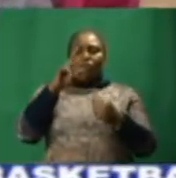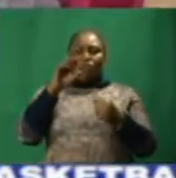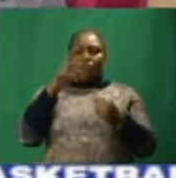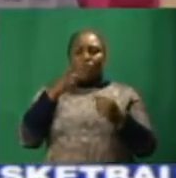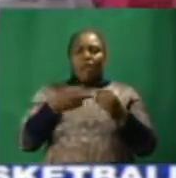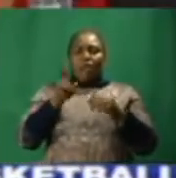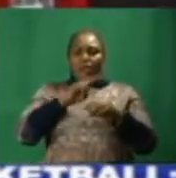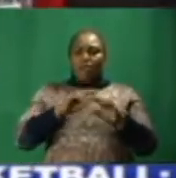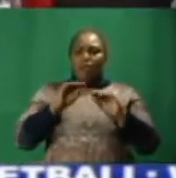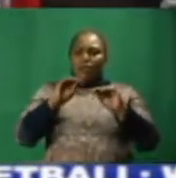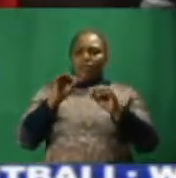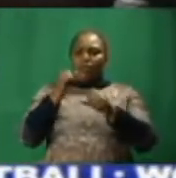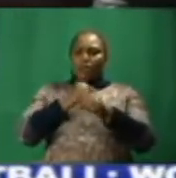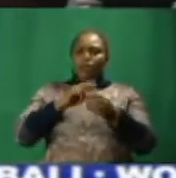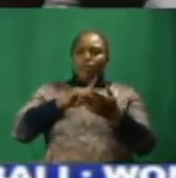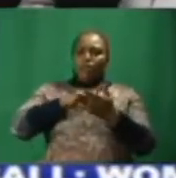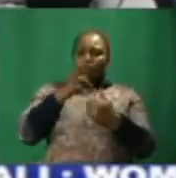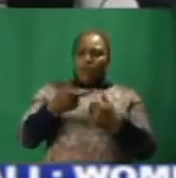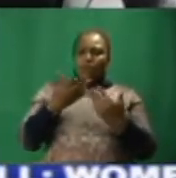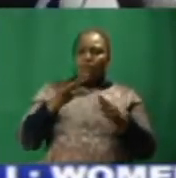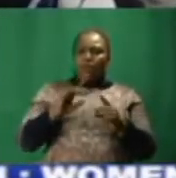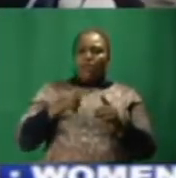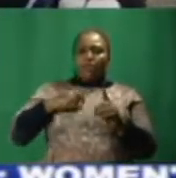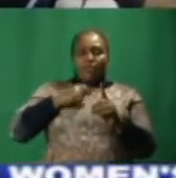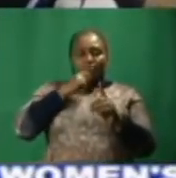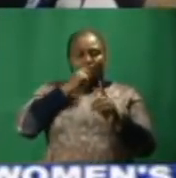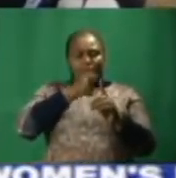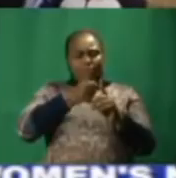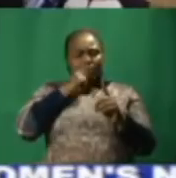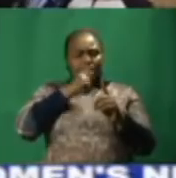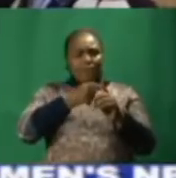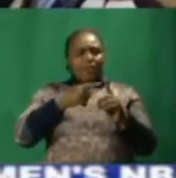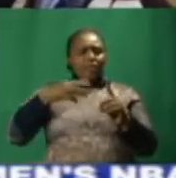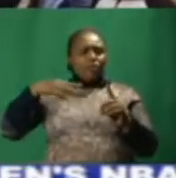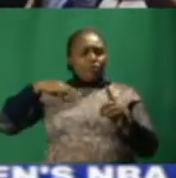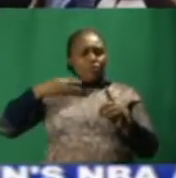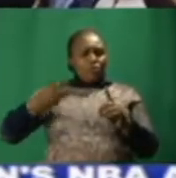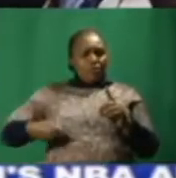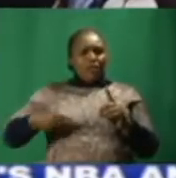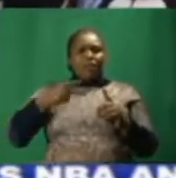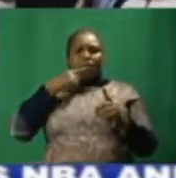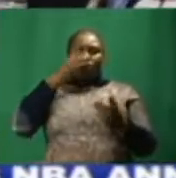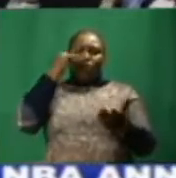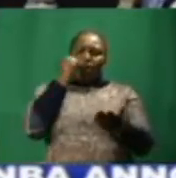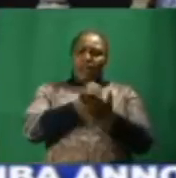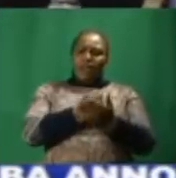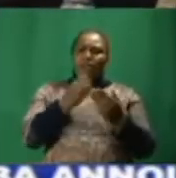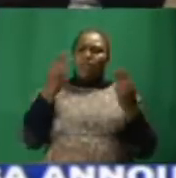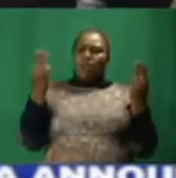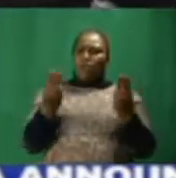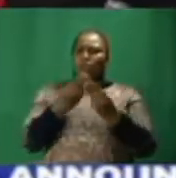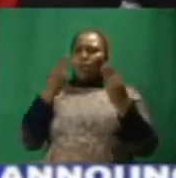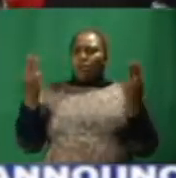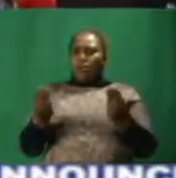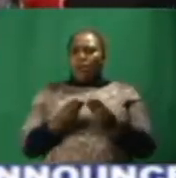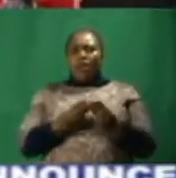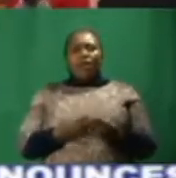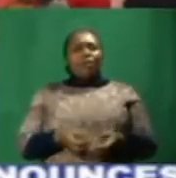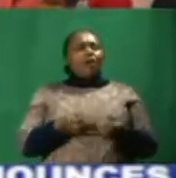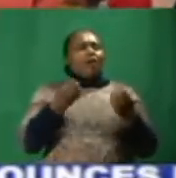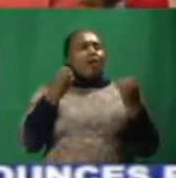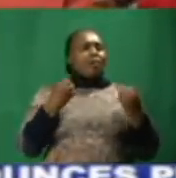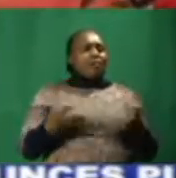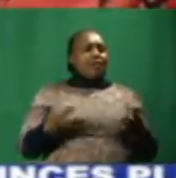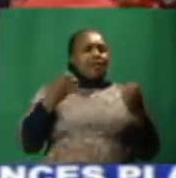hlelo. Kanti sibese sikhulumisana nebucopho Ntombikayise Dlamini lothi kwabhaliswa bantfu labangemakhulu lasikhombisa